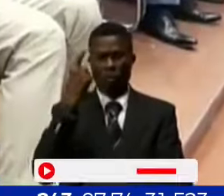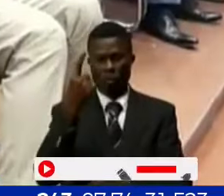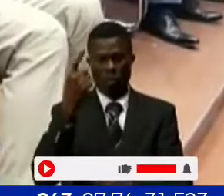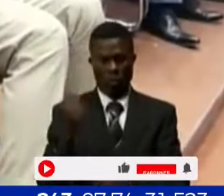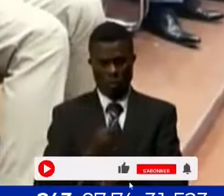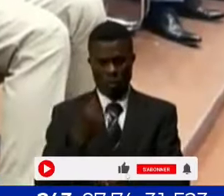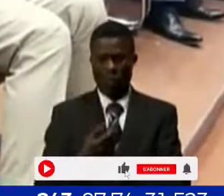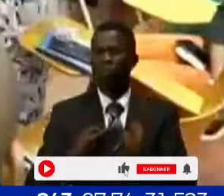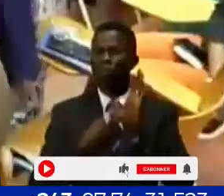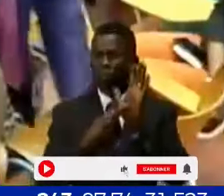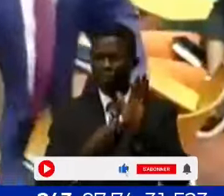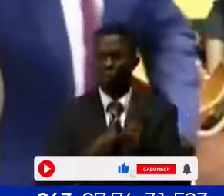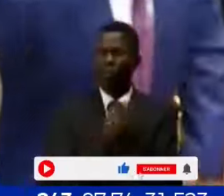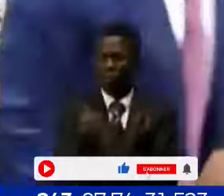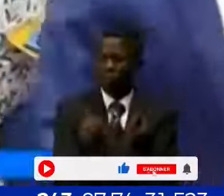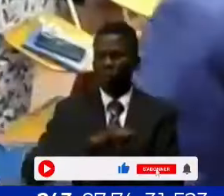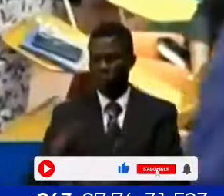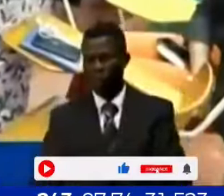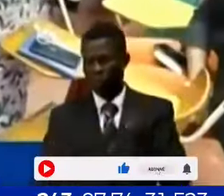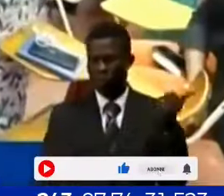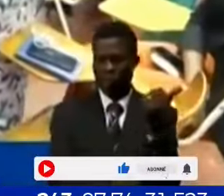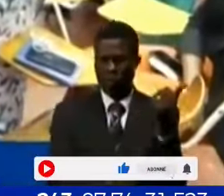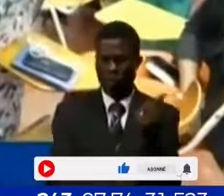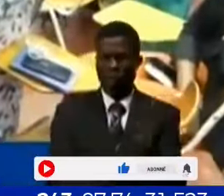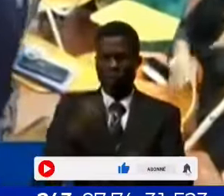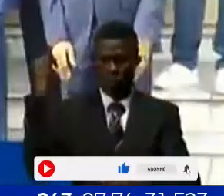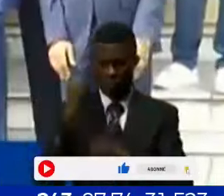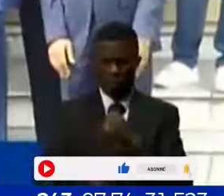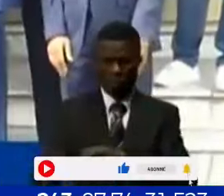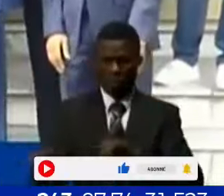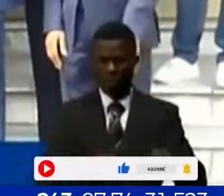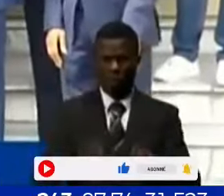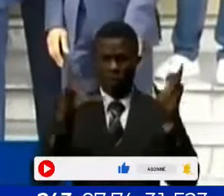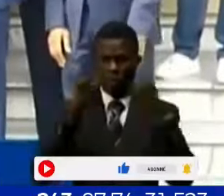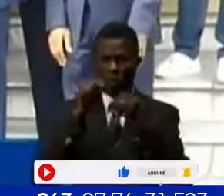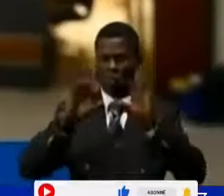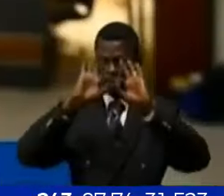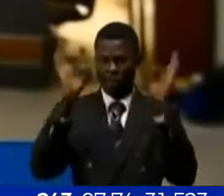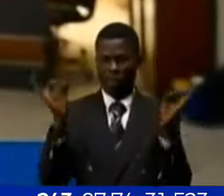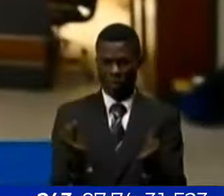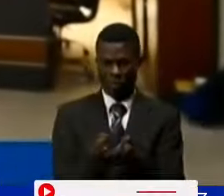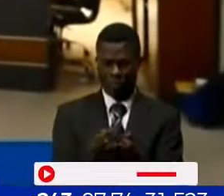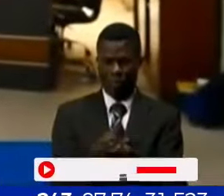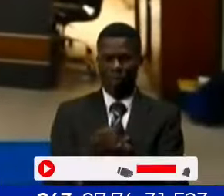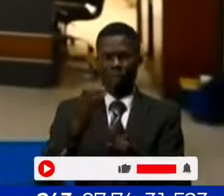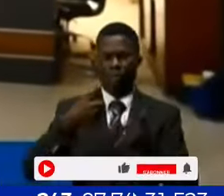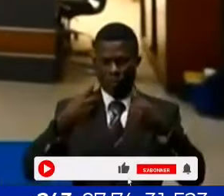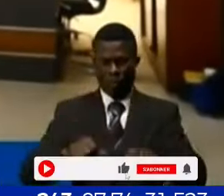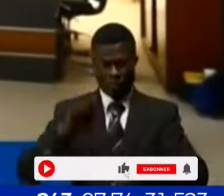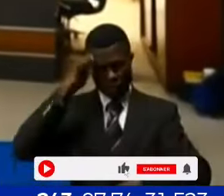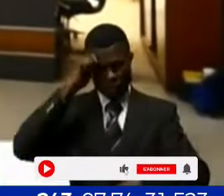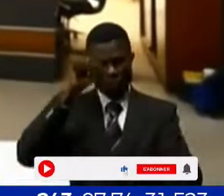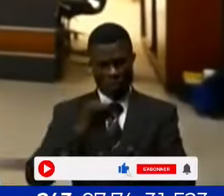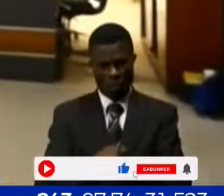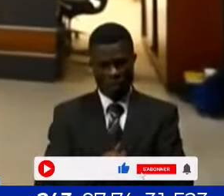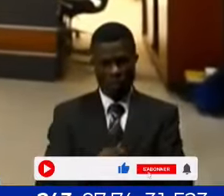doit caractériser tout un chacun. La fin de la cérémonie a été marquée par une photo des familles, question d'immortaliser cet événement, ainsi